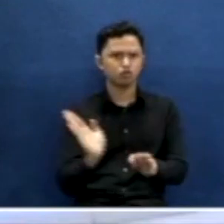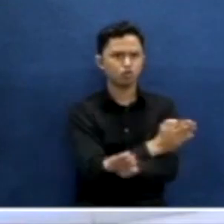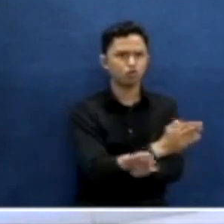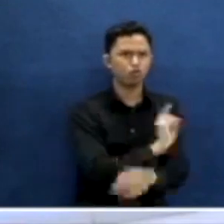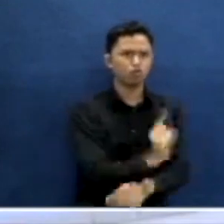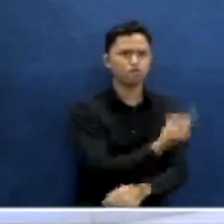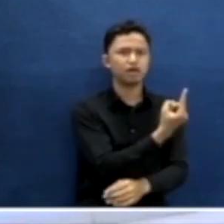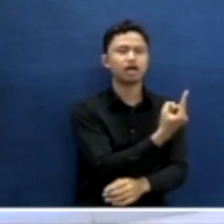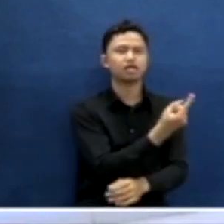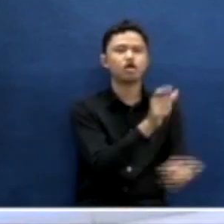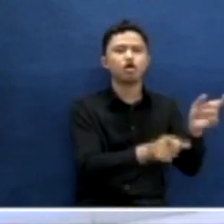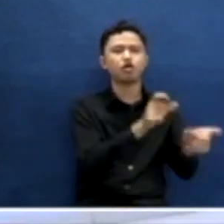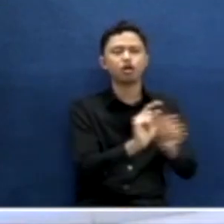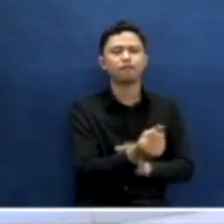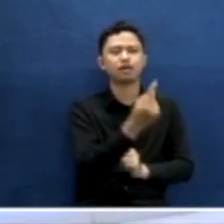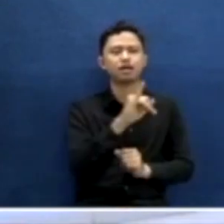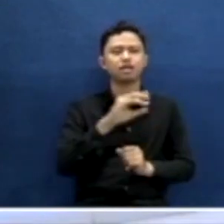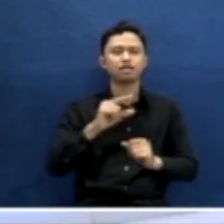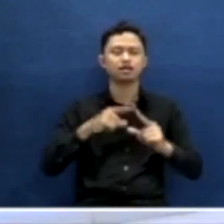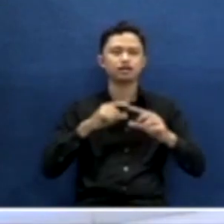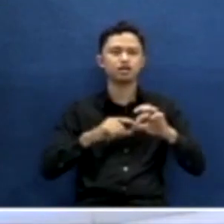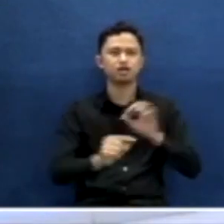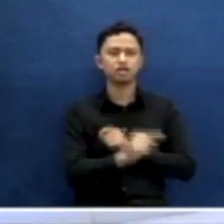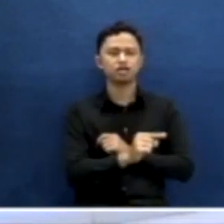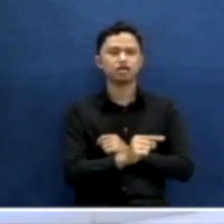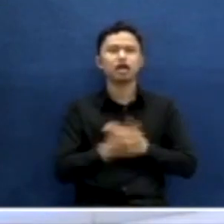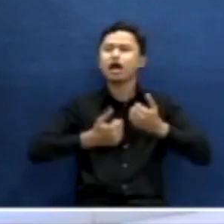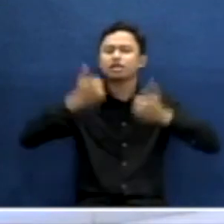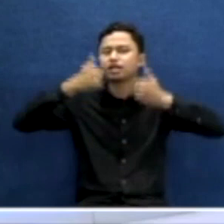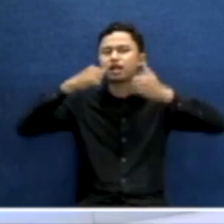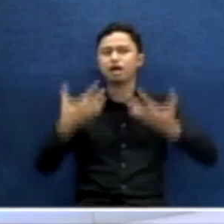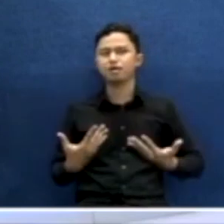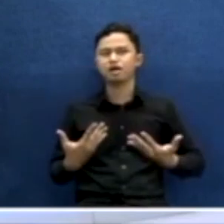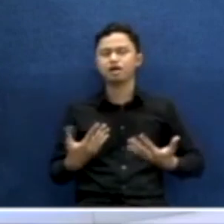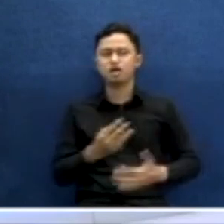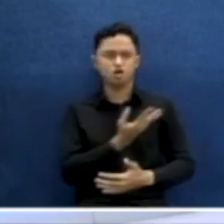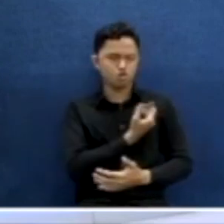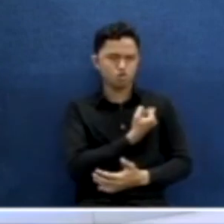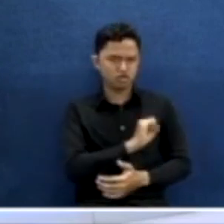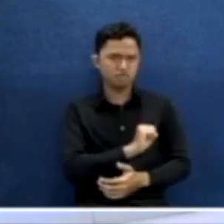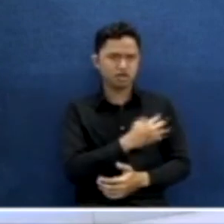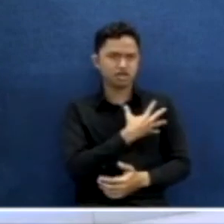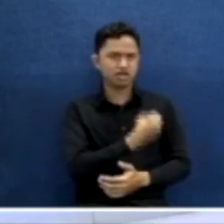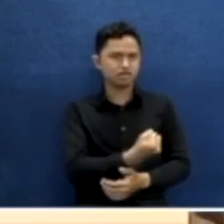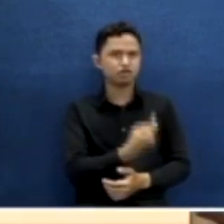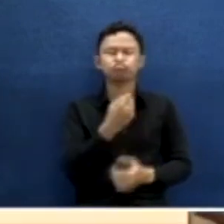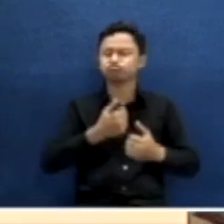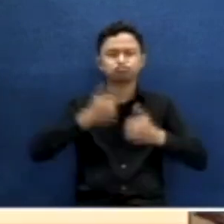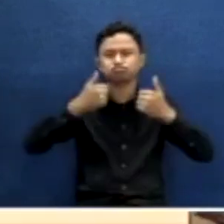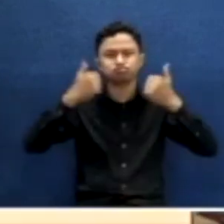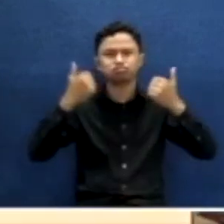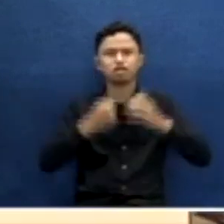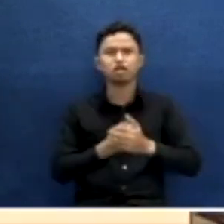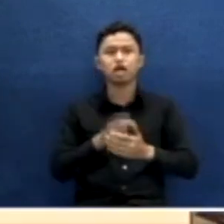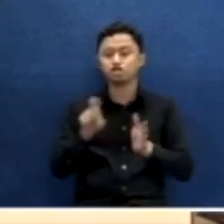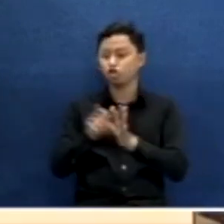Hijriah, rakyatIrakpadamasaitu,adalahorang-orangyangterkenalkarena kesalehandanimanmereka.Doa-doa rakyatIrakmemilikikekuatan.